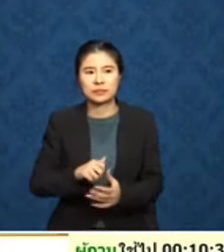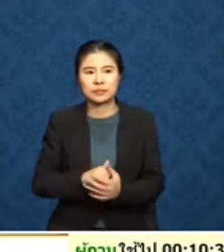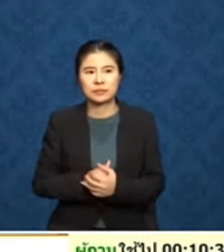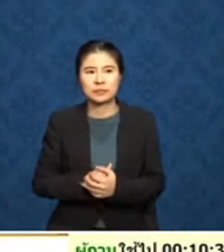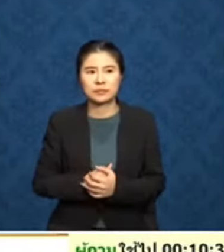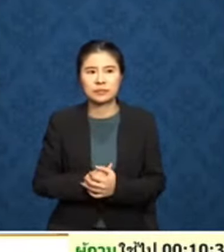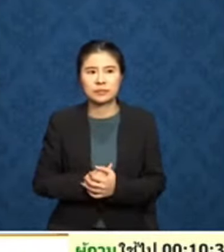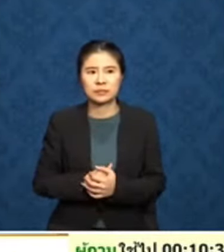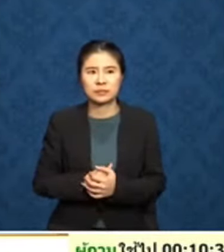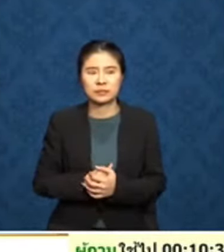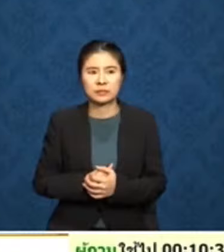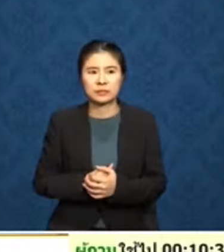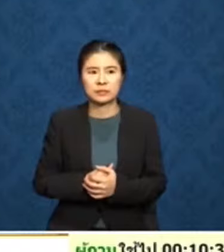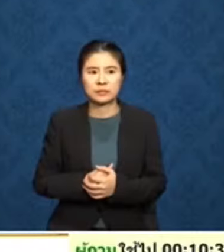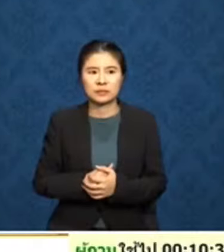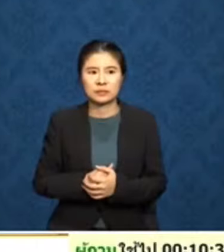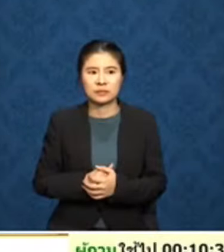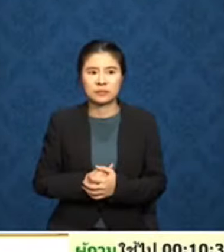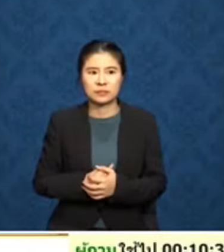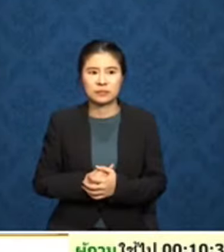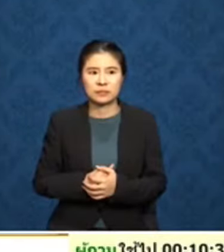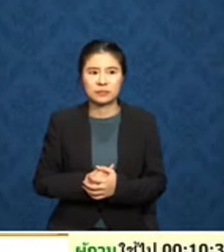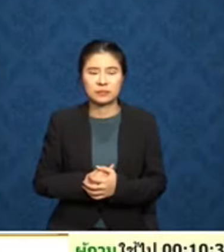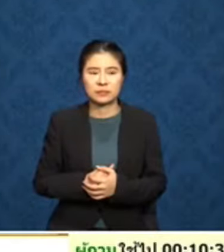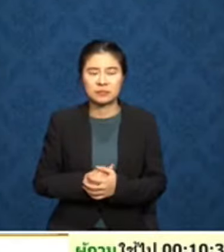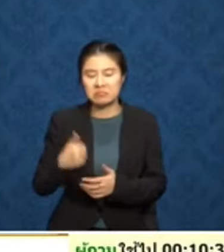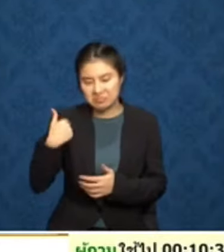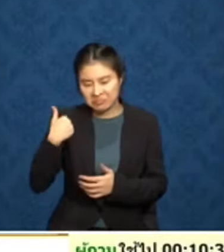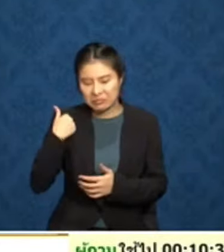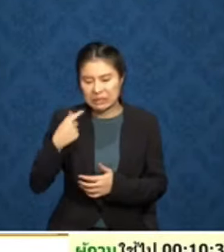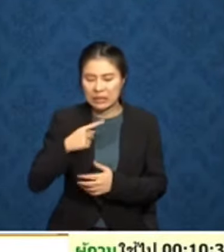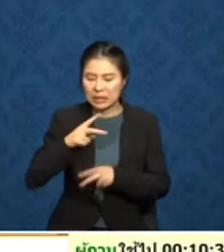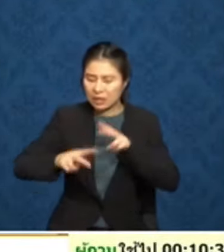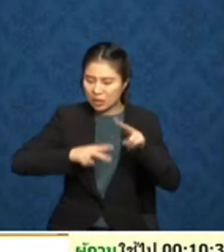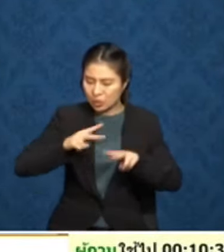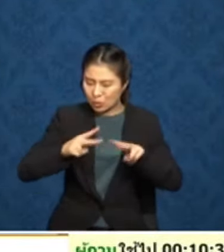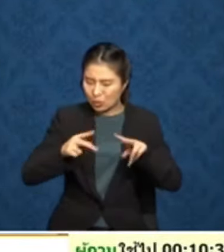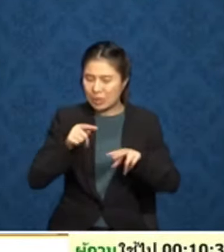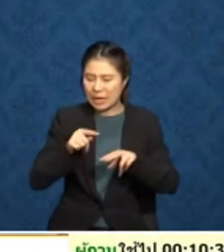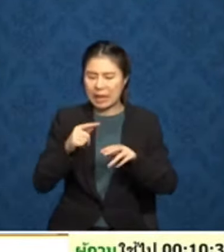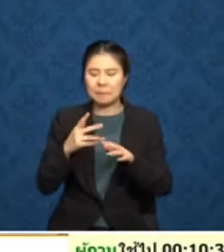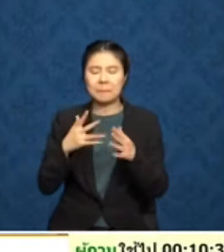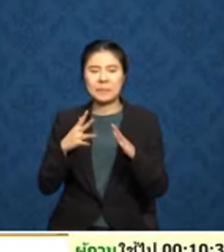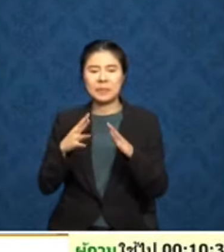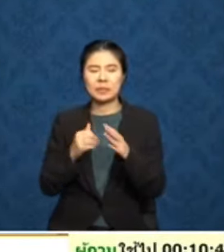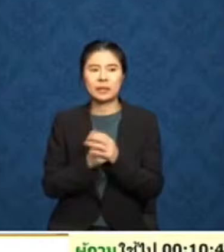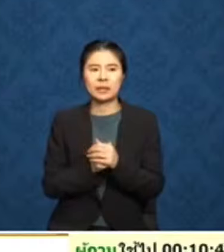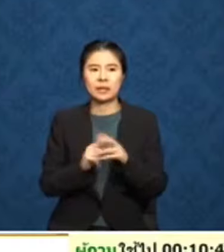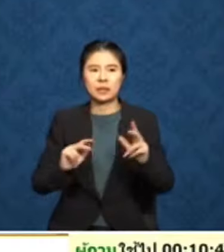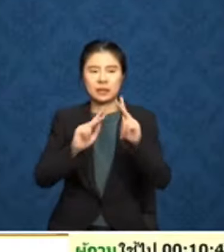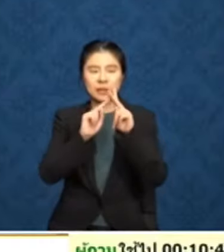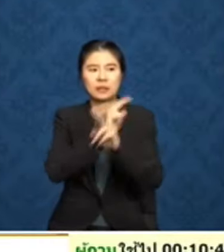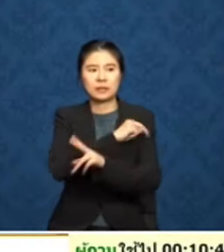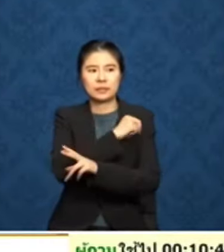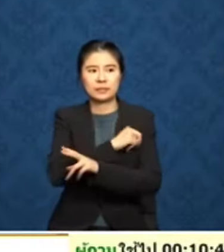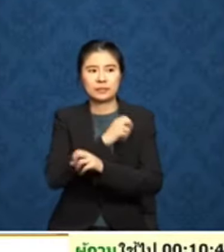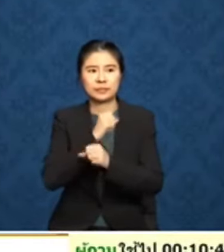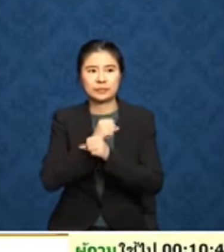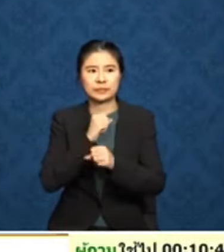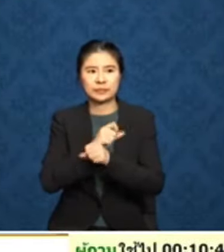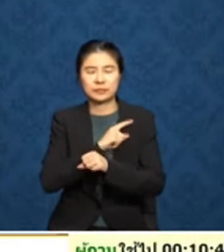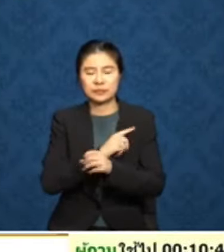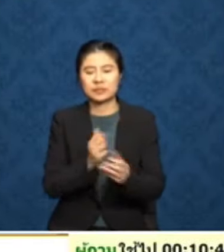ามาเนี่ยมันมีความลักลั่นแล้วก็มีช่องโหว่รูรั่วอยู่ในกระบวนการที่จะทั้งส่งตัวนะคะแล้ว